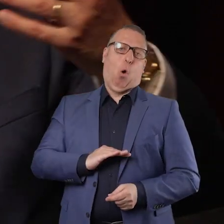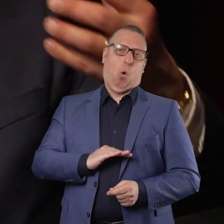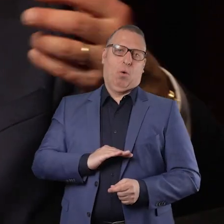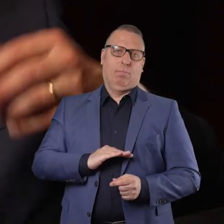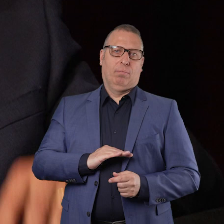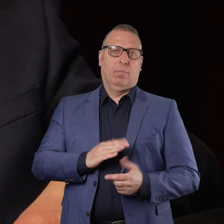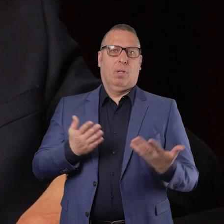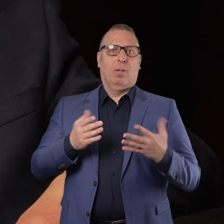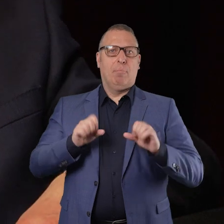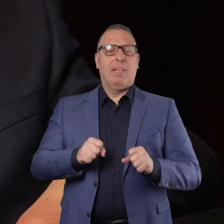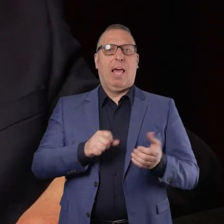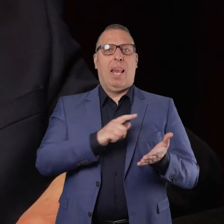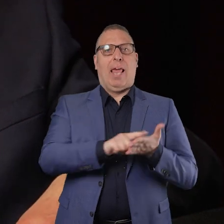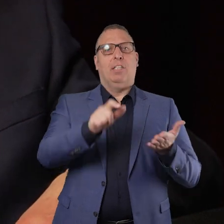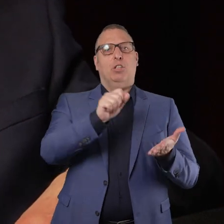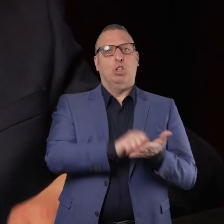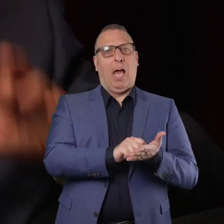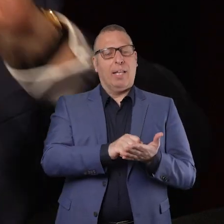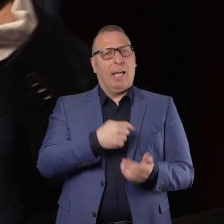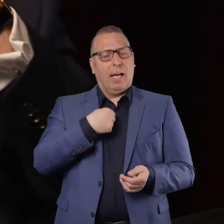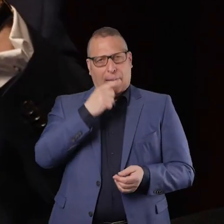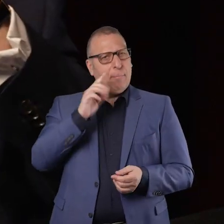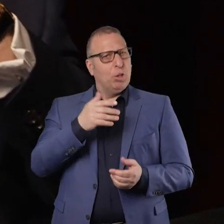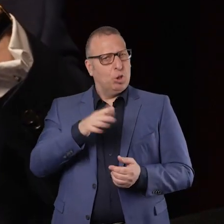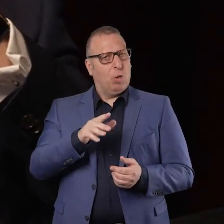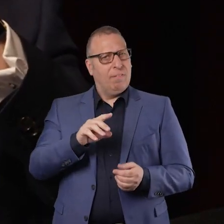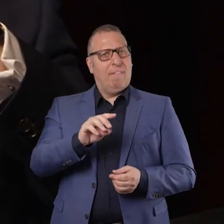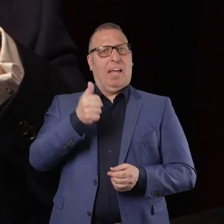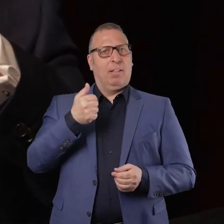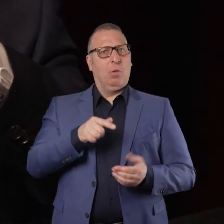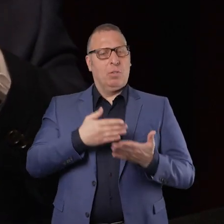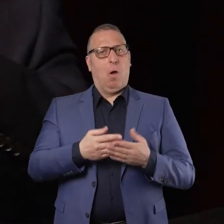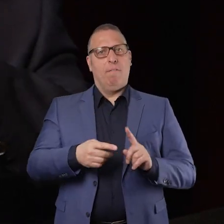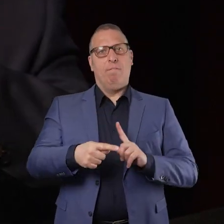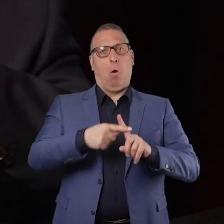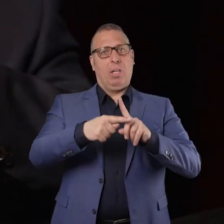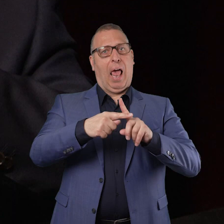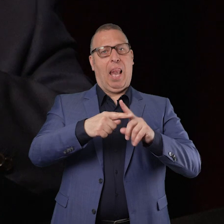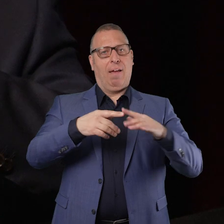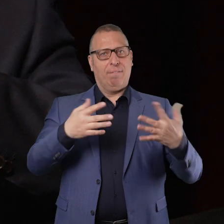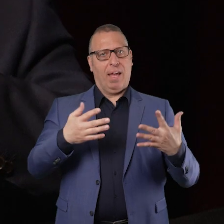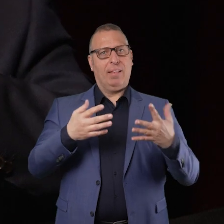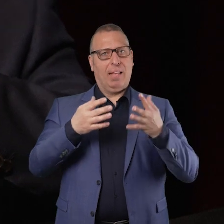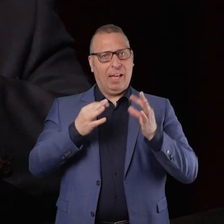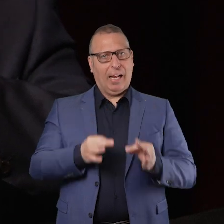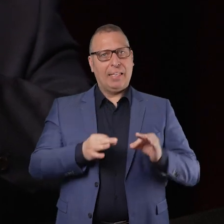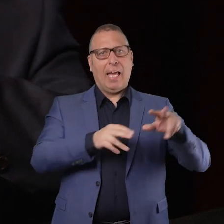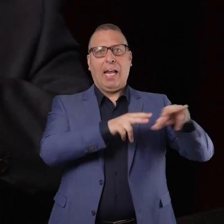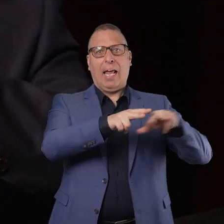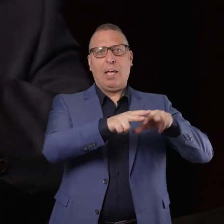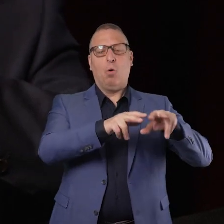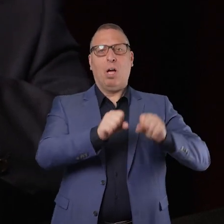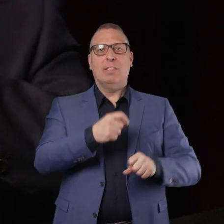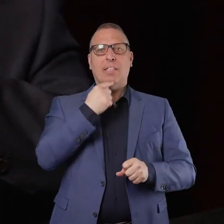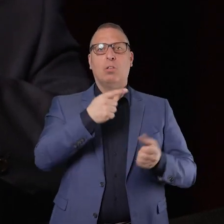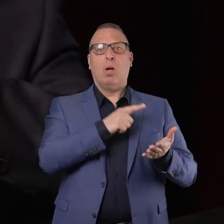gewesen, dass wir können mit dem Land Liechtenstein. Ich glaube, das ist auch entscheidend. Das ist manchmal noch von Vorteil, wenn man auch vielleicht in der